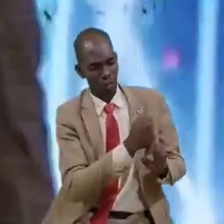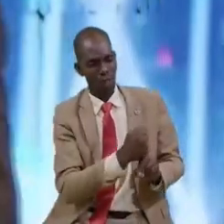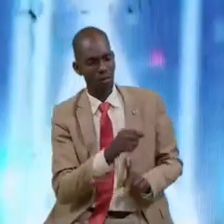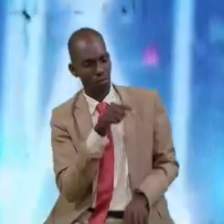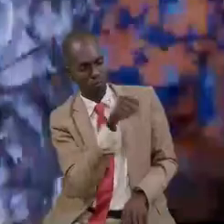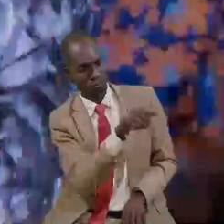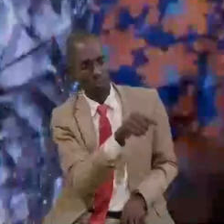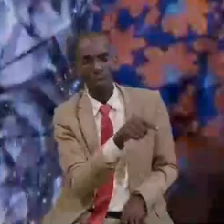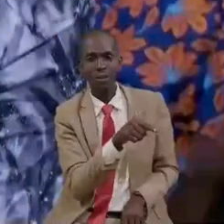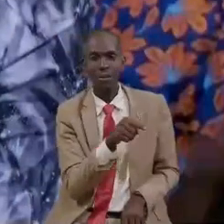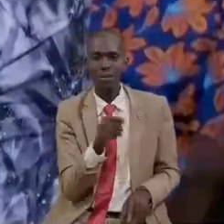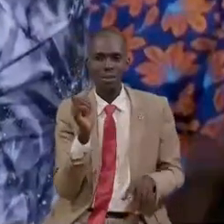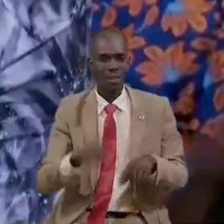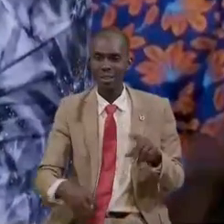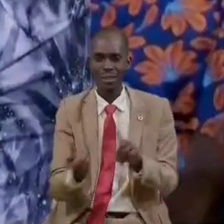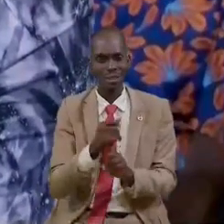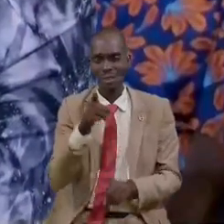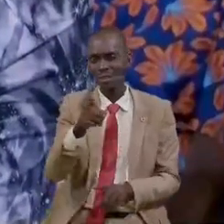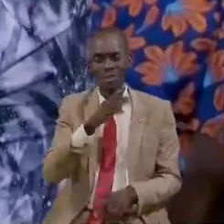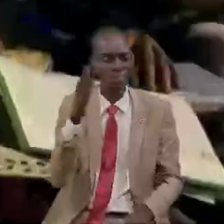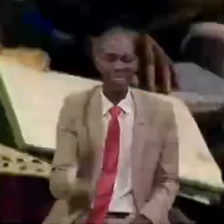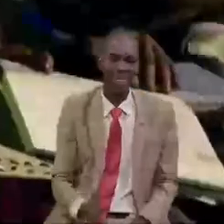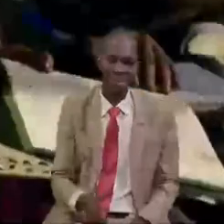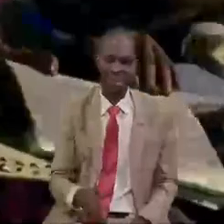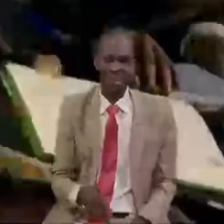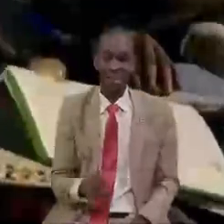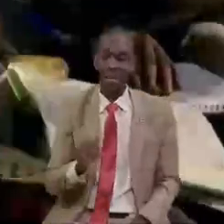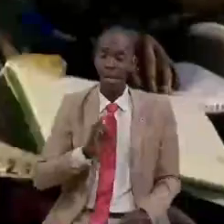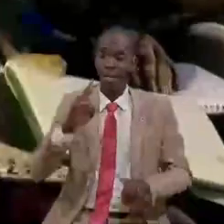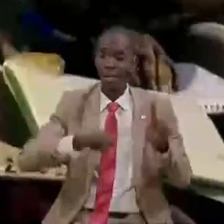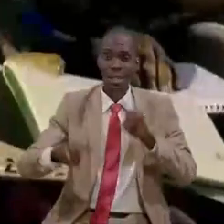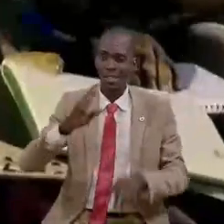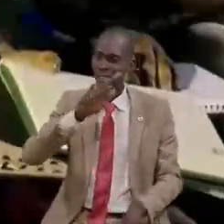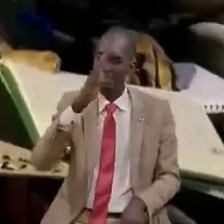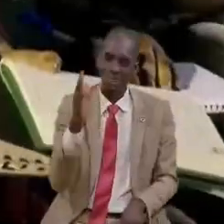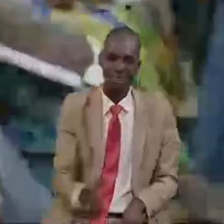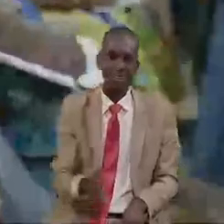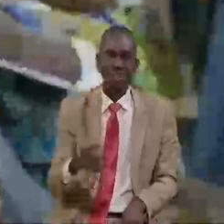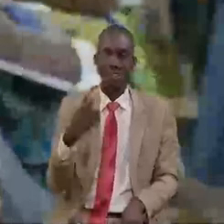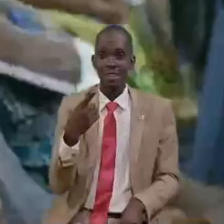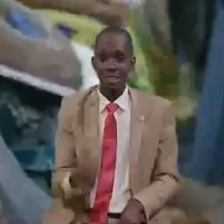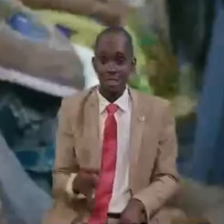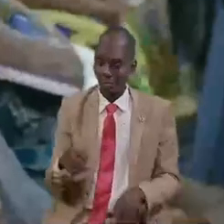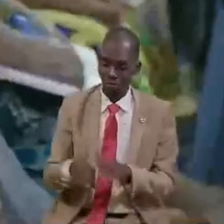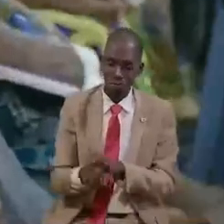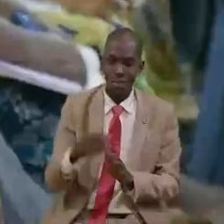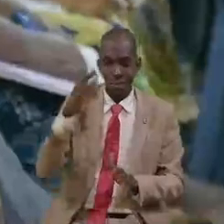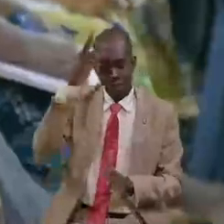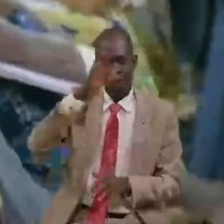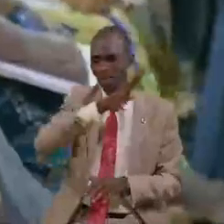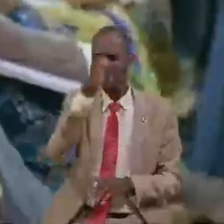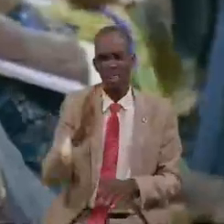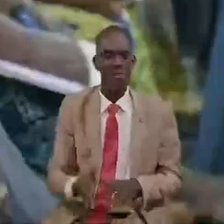droite. Jamais. Je dis jamais. Cela ne va jamais arriver.